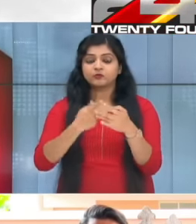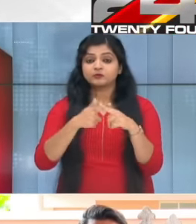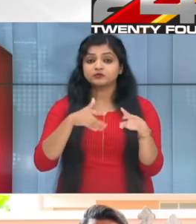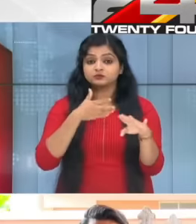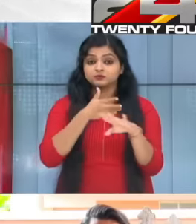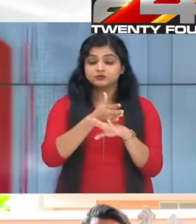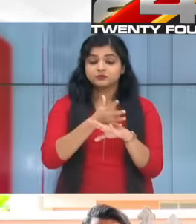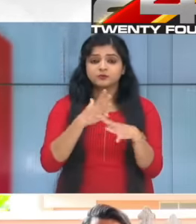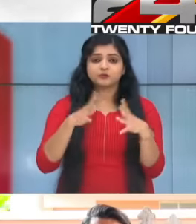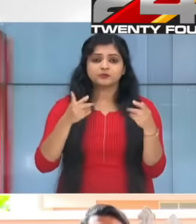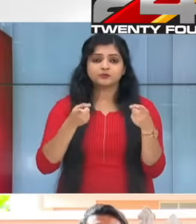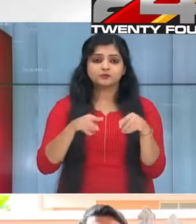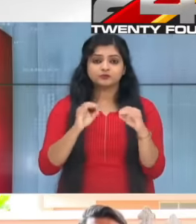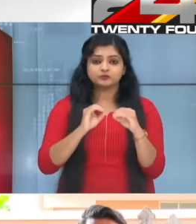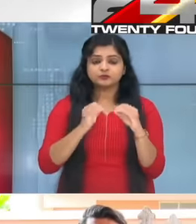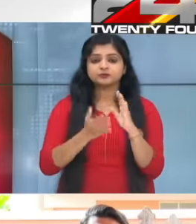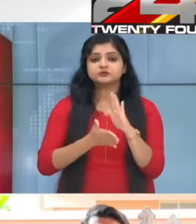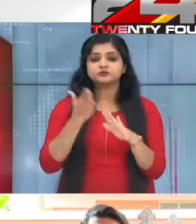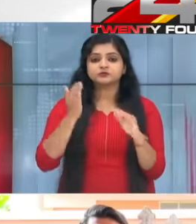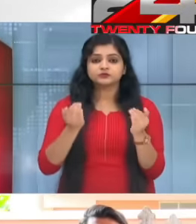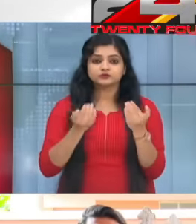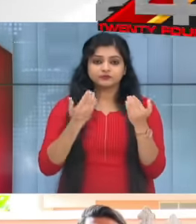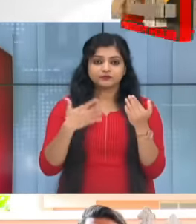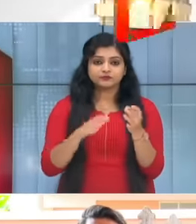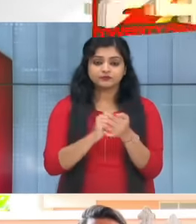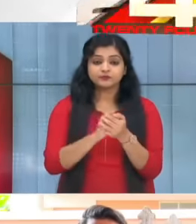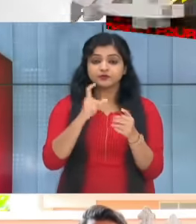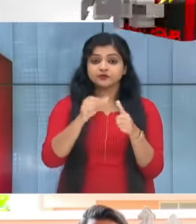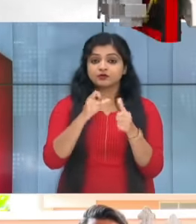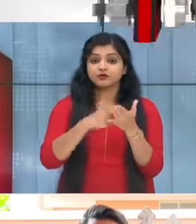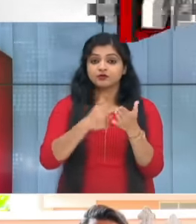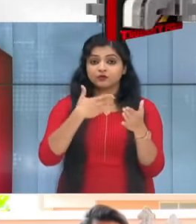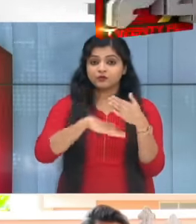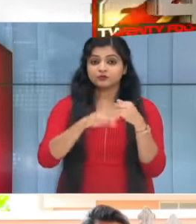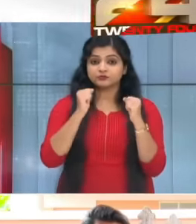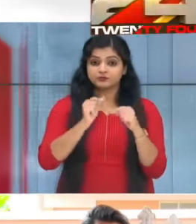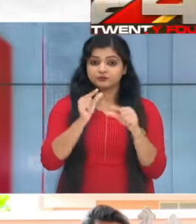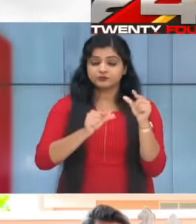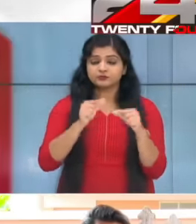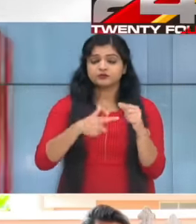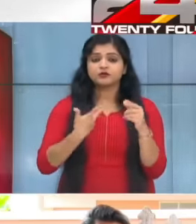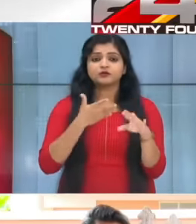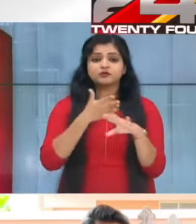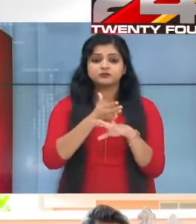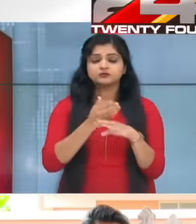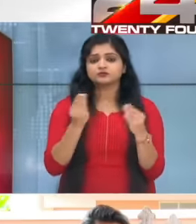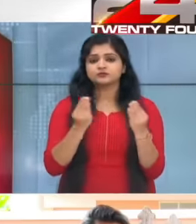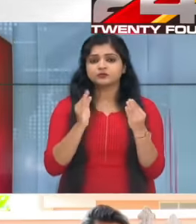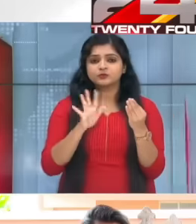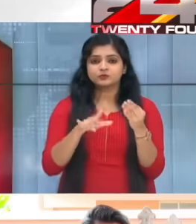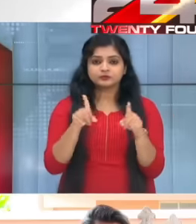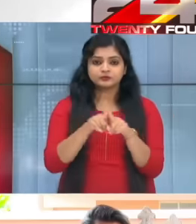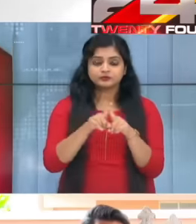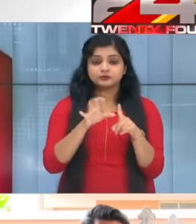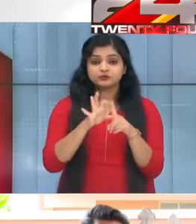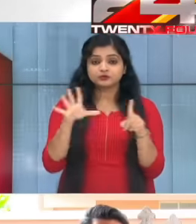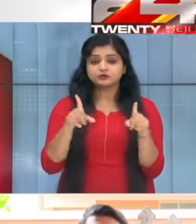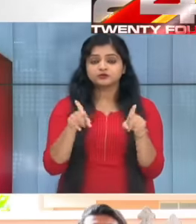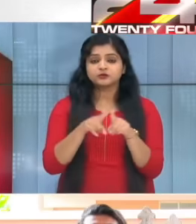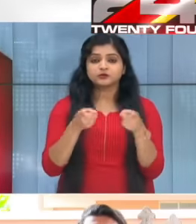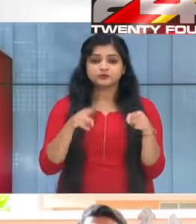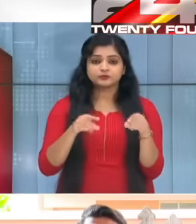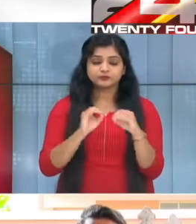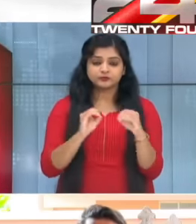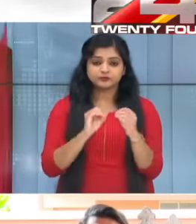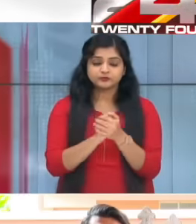പരിക്കുകളൊന്നും ഇല്ലാതെ രക്ഷപ്പെടുകയും ചെയ്തിട്ടുള്ളത്. ഈ കാറിലുള്ള ആളുകൾക്കും കാര്യമായിട്ടുള്ള പരിക്കുകളൊന്നും തന്നെ നിലവിലില്ല എന്നാണ് ഈ ഒരു ഘട്ടത്തിൽ മനസ്സിലാക്കാൻ സാധിക്കുന്നത്.